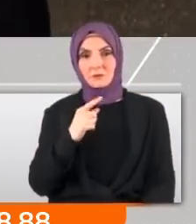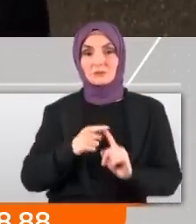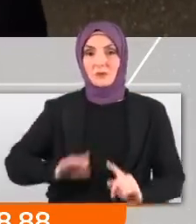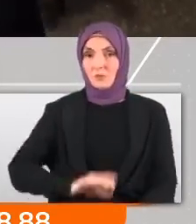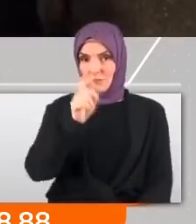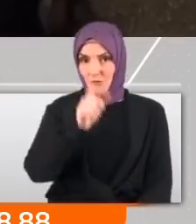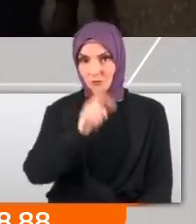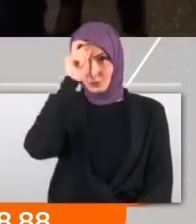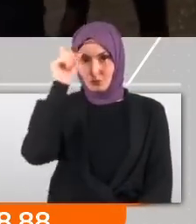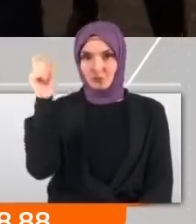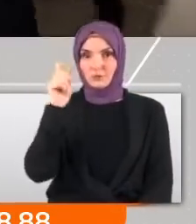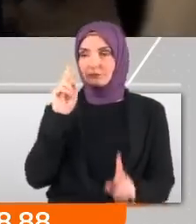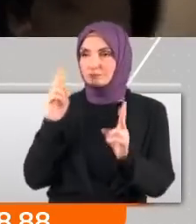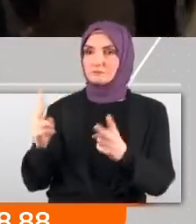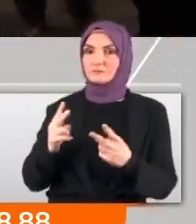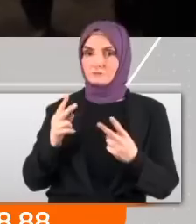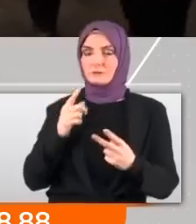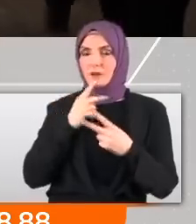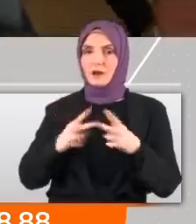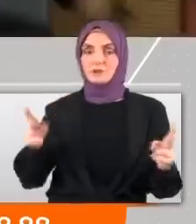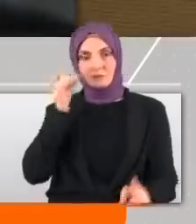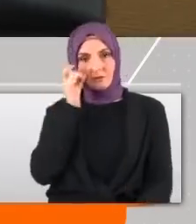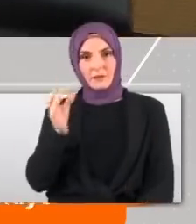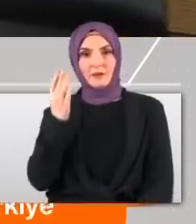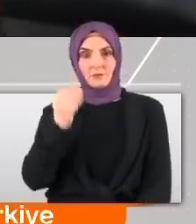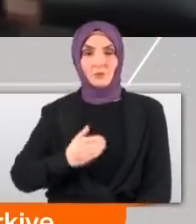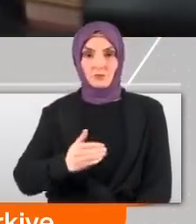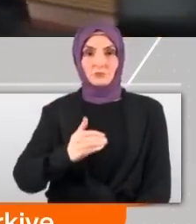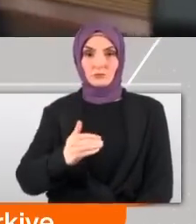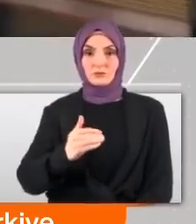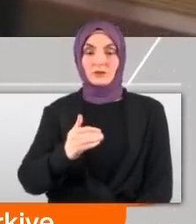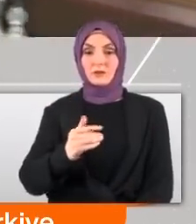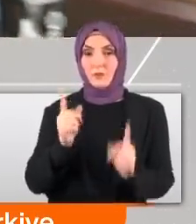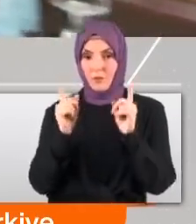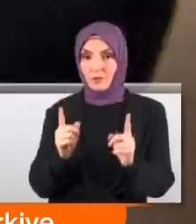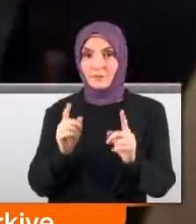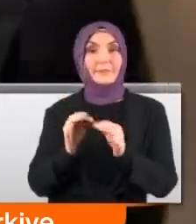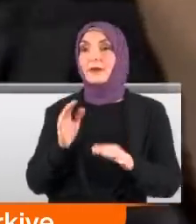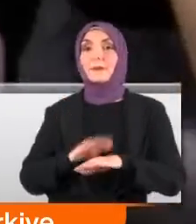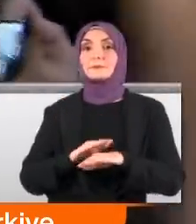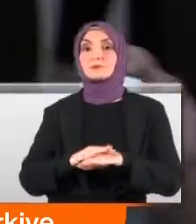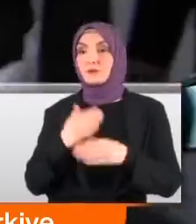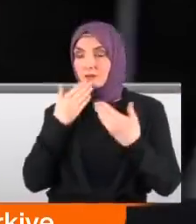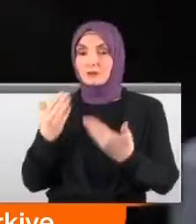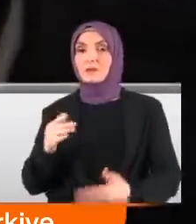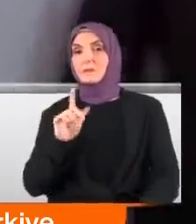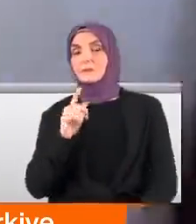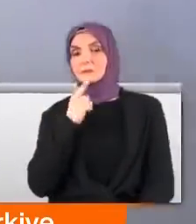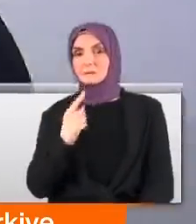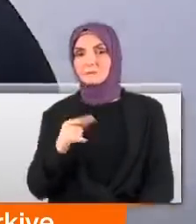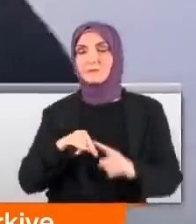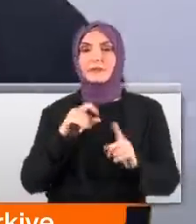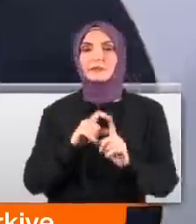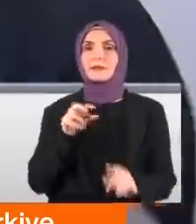açık net olarak önümüzdeki dönem ne yapacağını kamuoyuyla paylaşmalıdır. HDP ise oy karşılığında